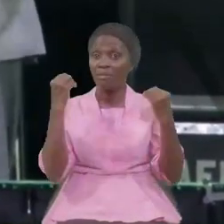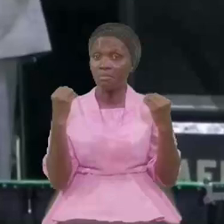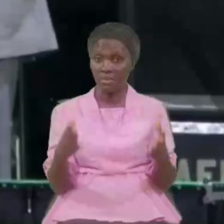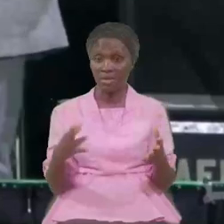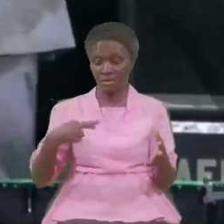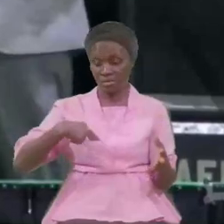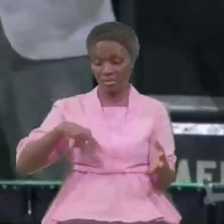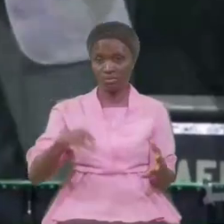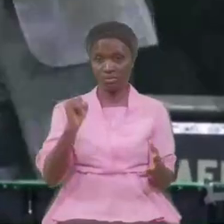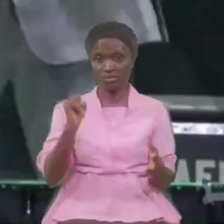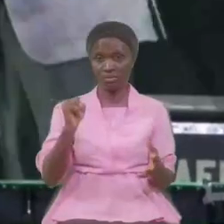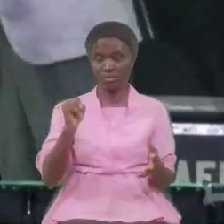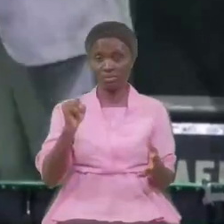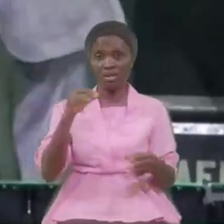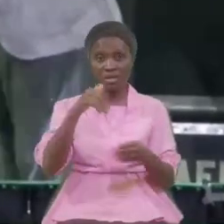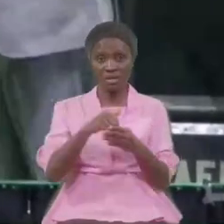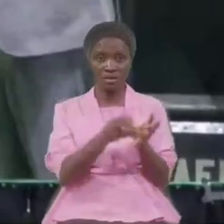de religions dans le monde.